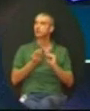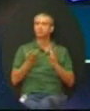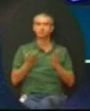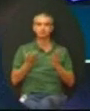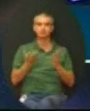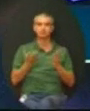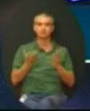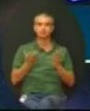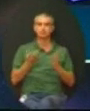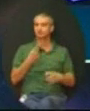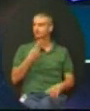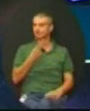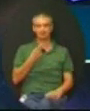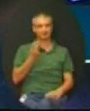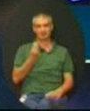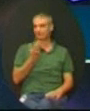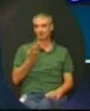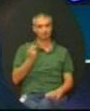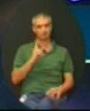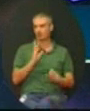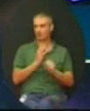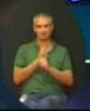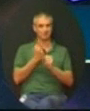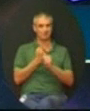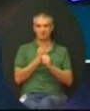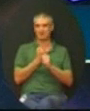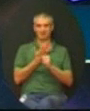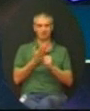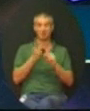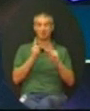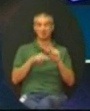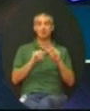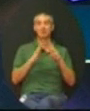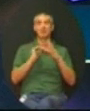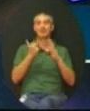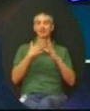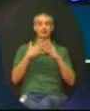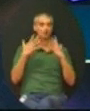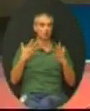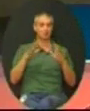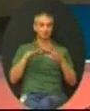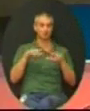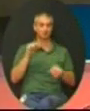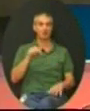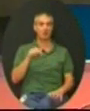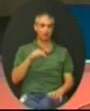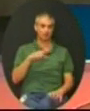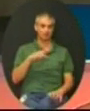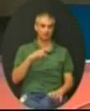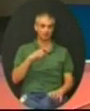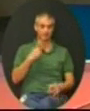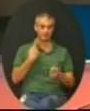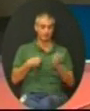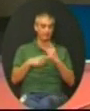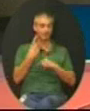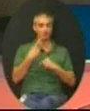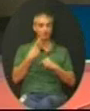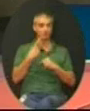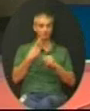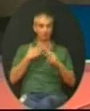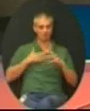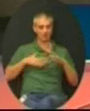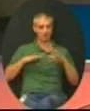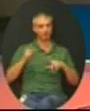משפט לסיכום. תשמע, זה דבר שלא יצא לפועל. והטעות הגדולה של הממשלה הזאת, שבמקום